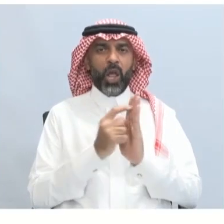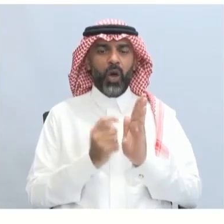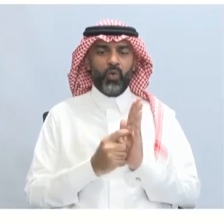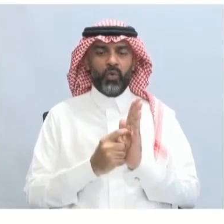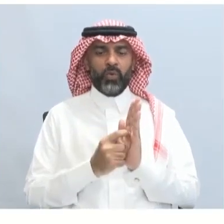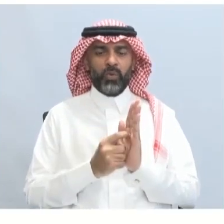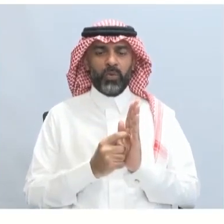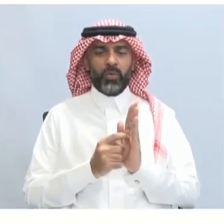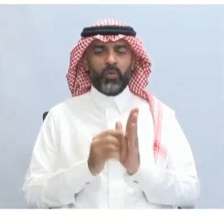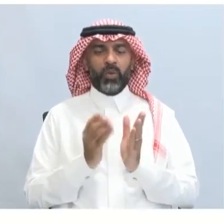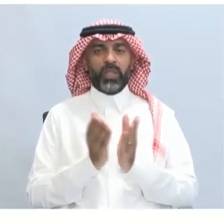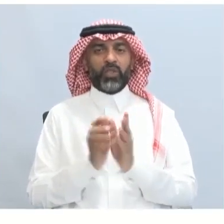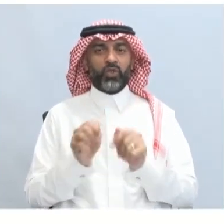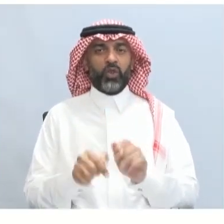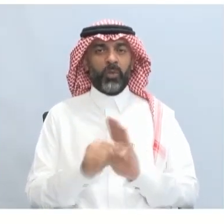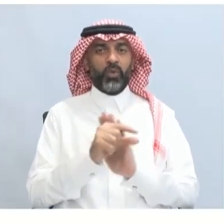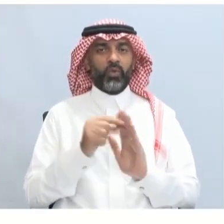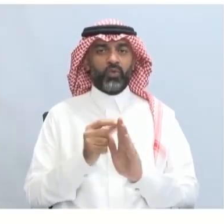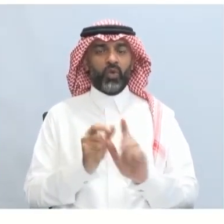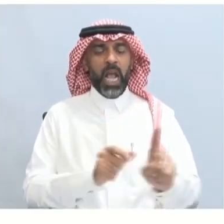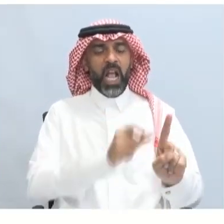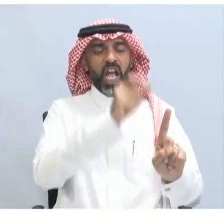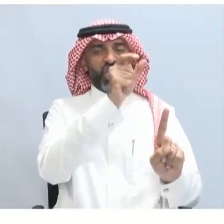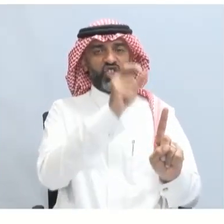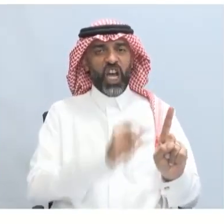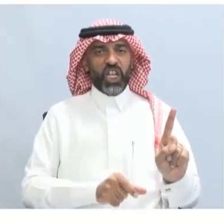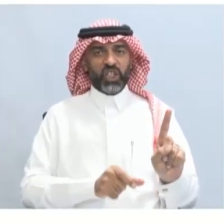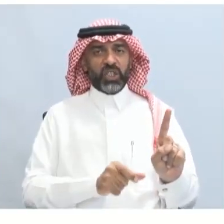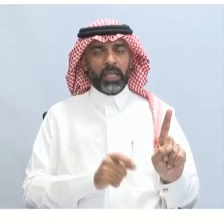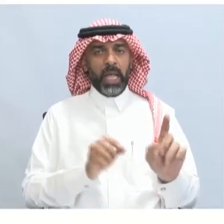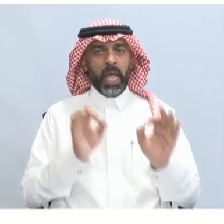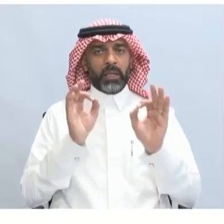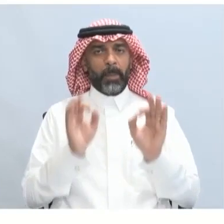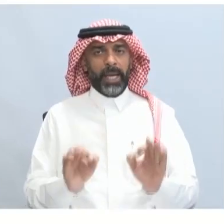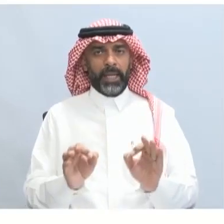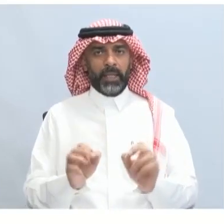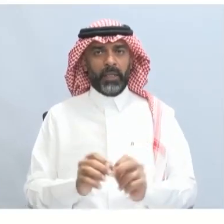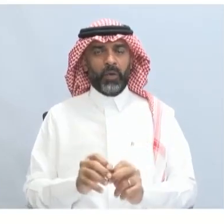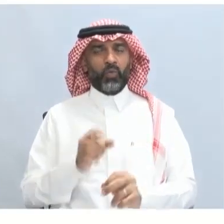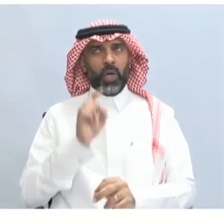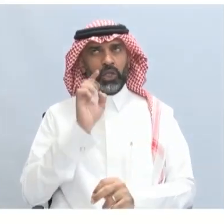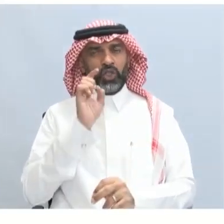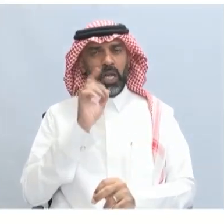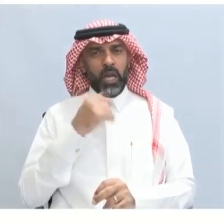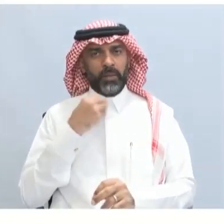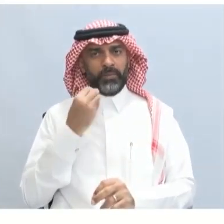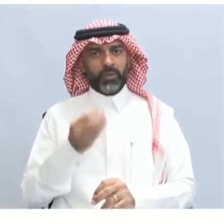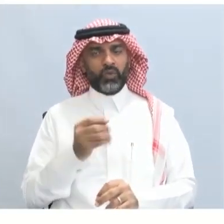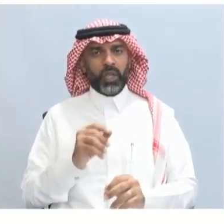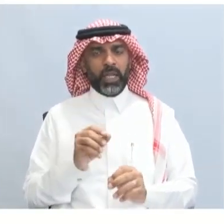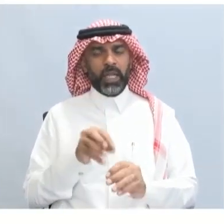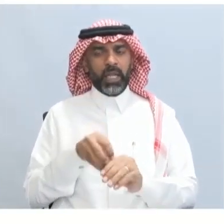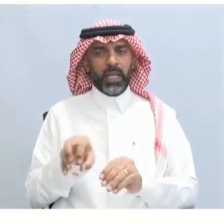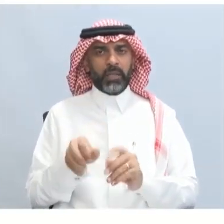اليوم بعنوان الشخص الطبيعي الشخص الطبيعي وسنتناول بحول الله القسم الاول من